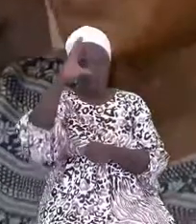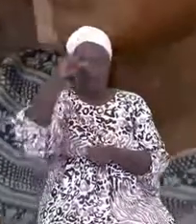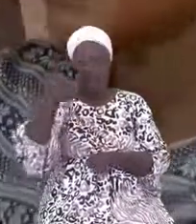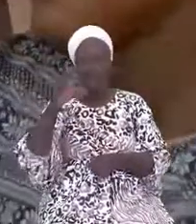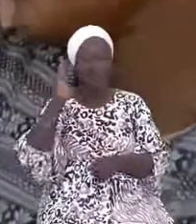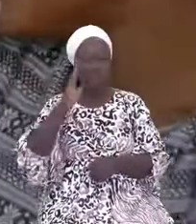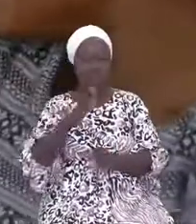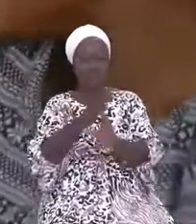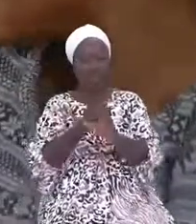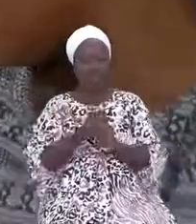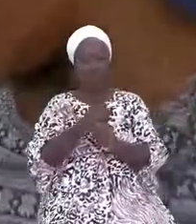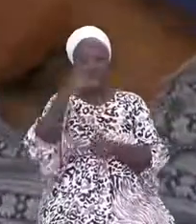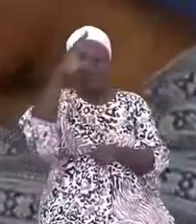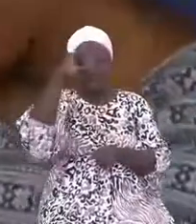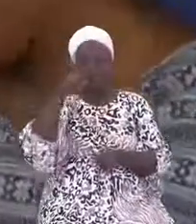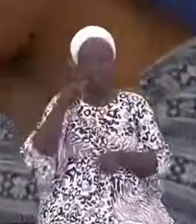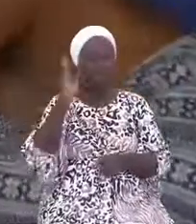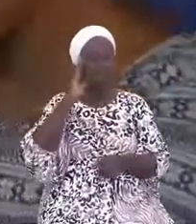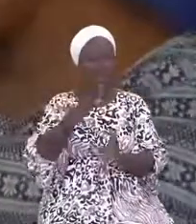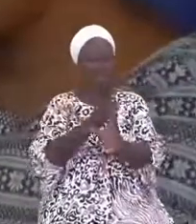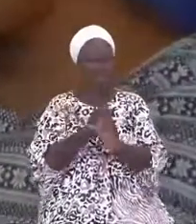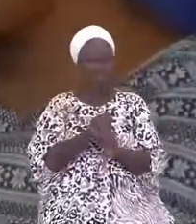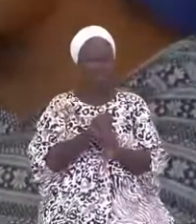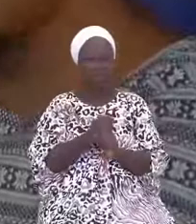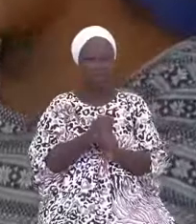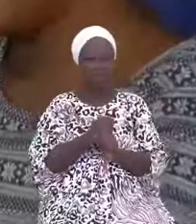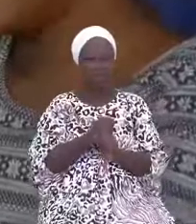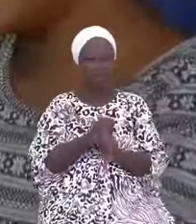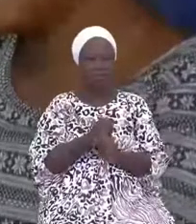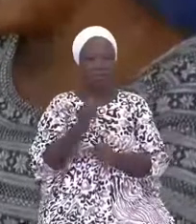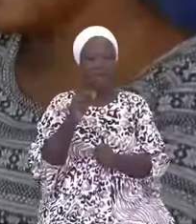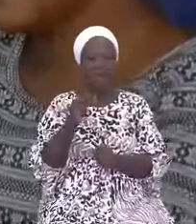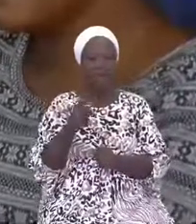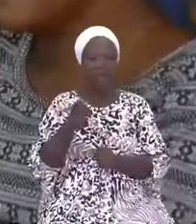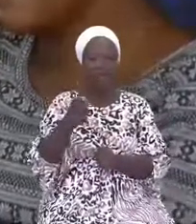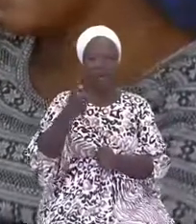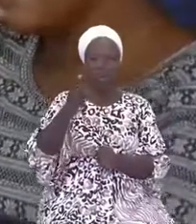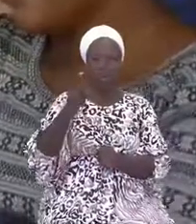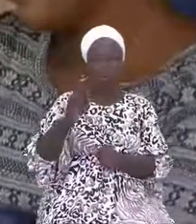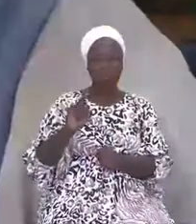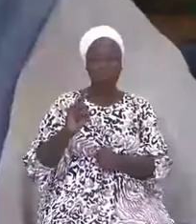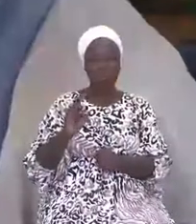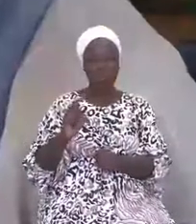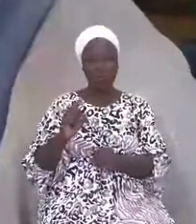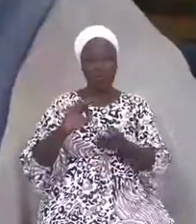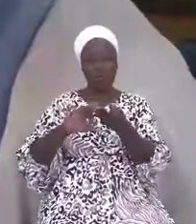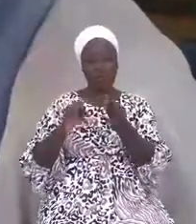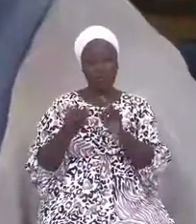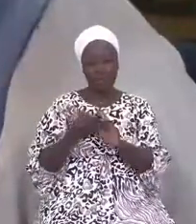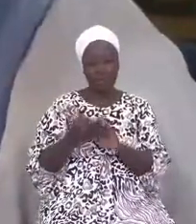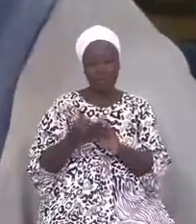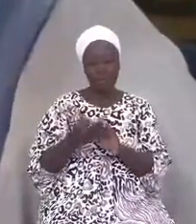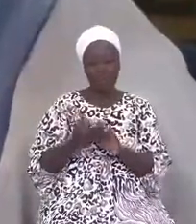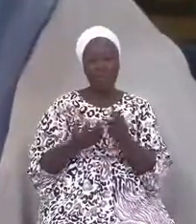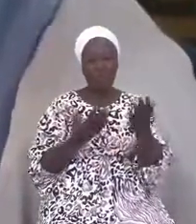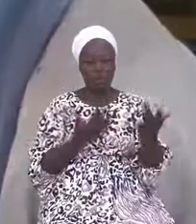Ne reçoivent au centuple. Présentement, dans ce siècle-ci,